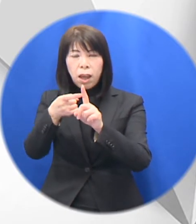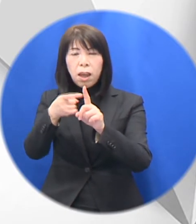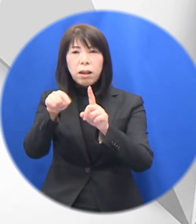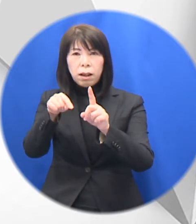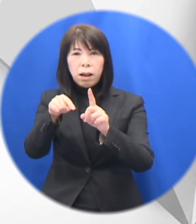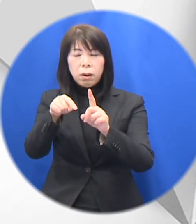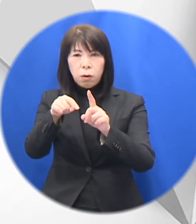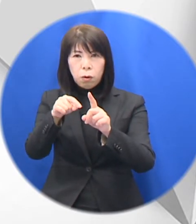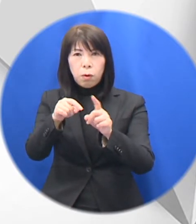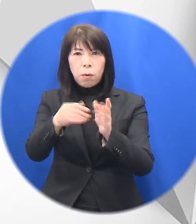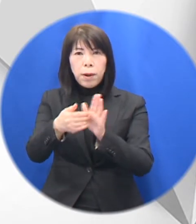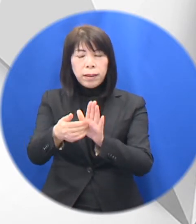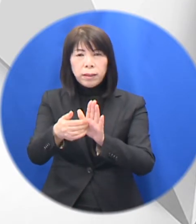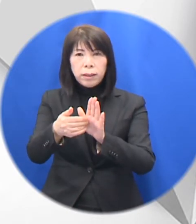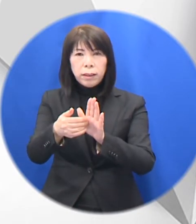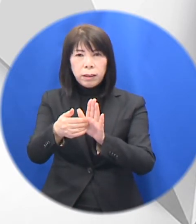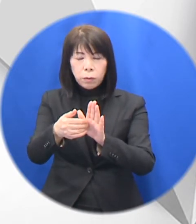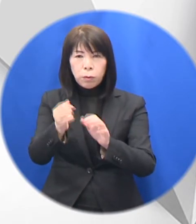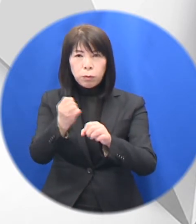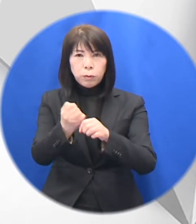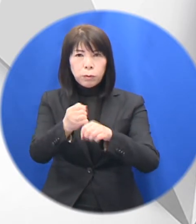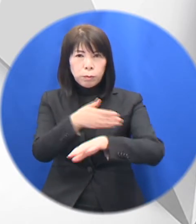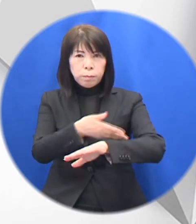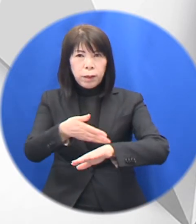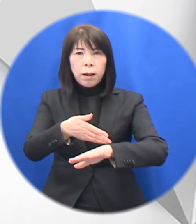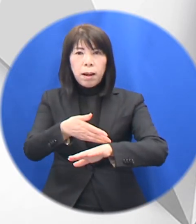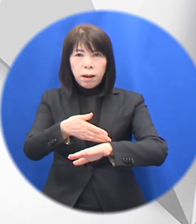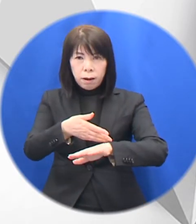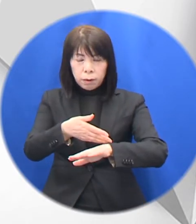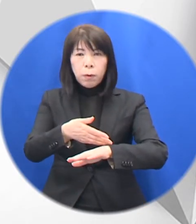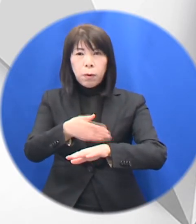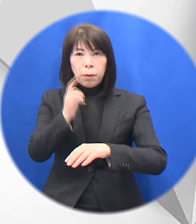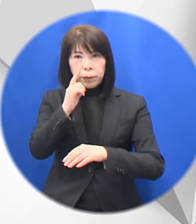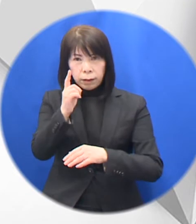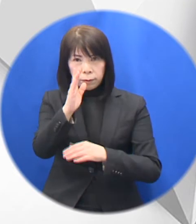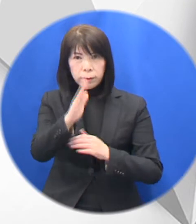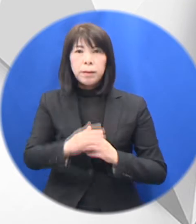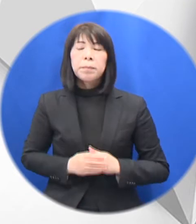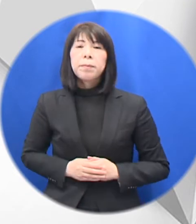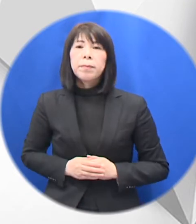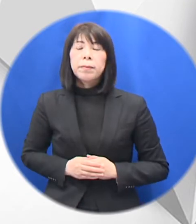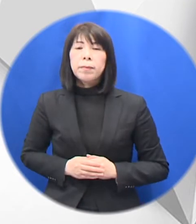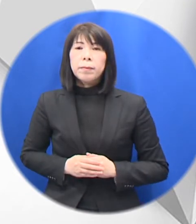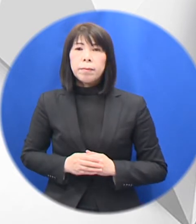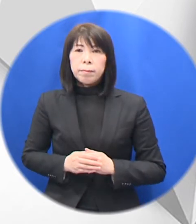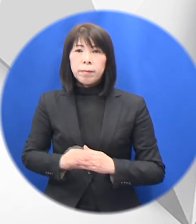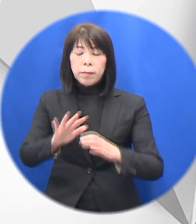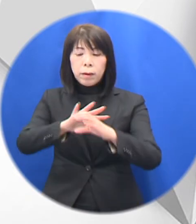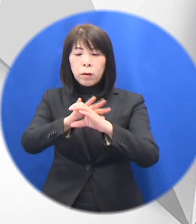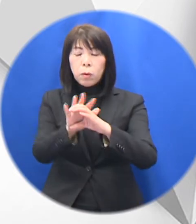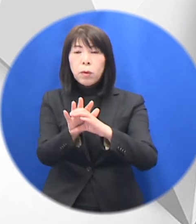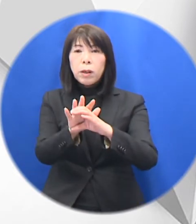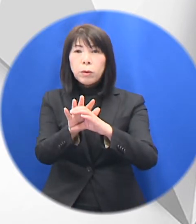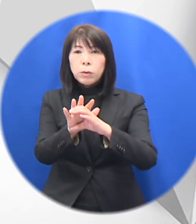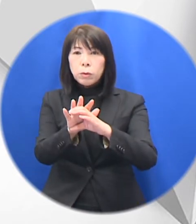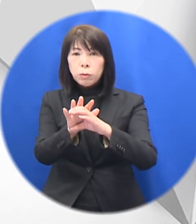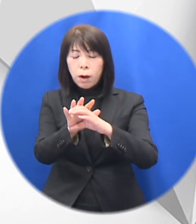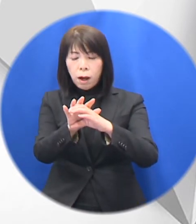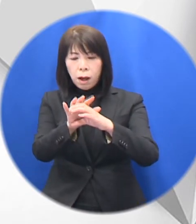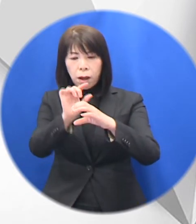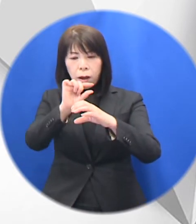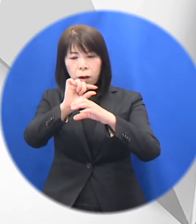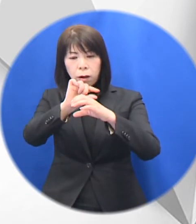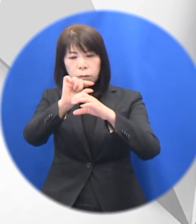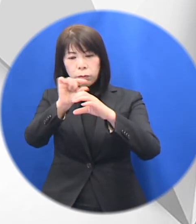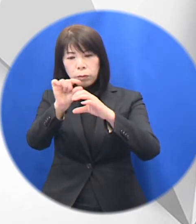疫を作るか、その仕組みを見てみましょう。まず新型コロナウイルスは図のようにその表